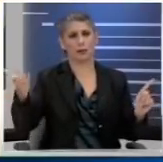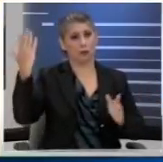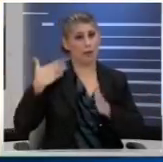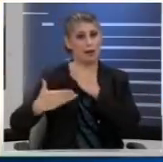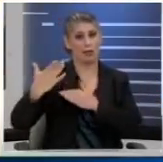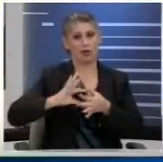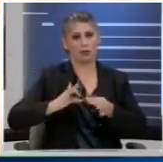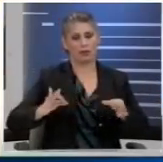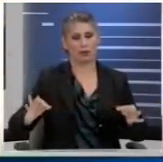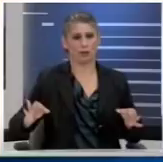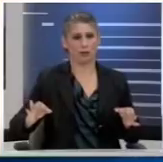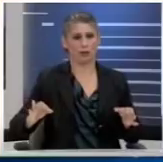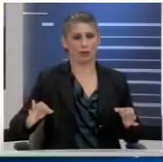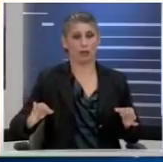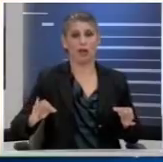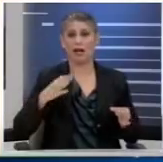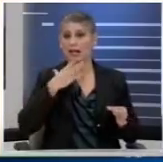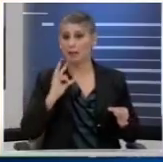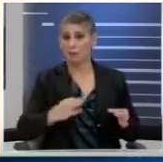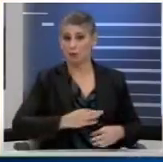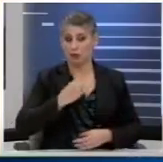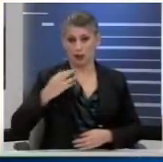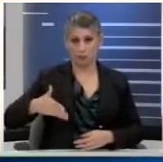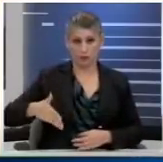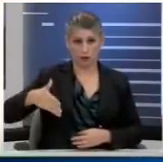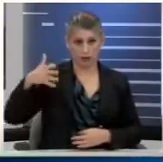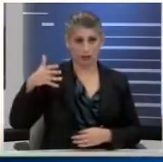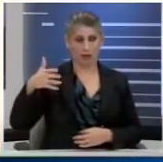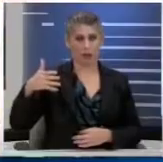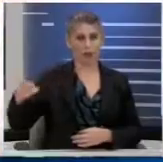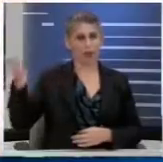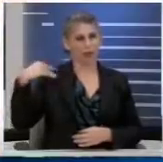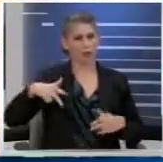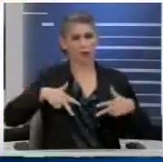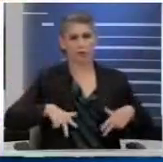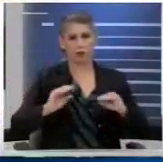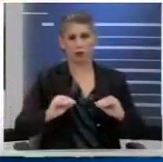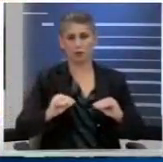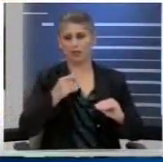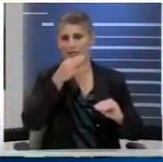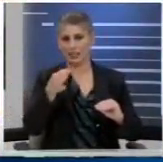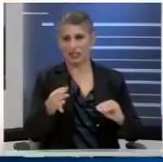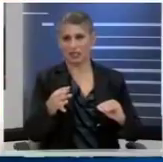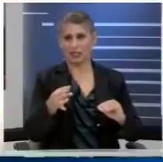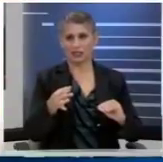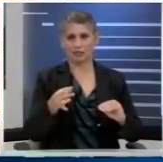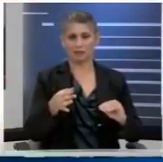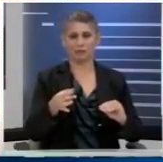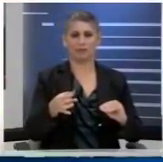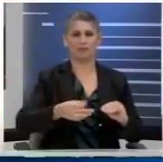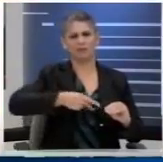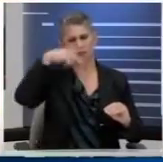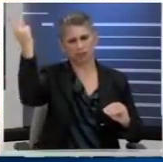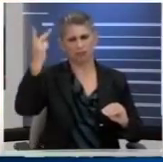και από την ιστορία του. Άρα λοιπόν, κύριε Μητσοτάκη, και τότε ο Υπουργός Παιδείας χαρακτήριζε φέουδα ανομίας